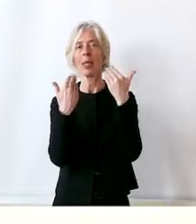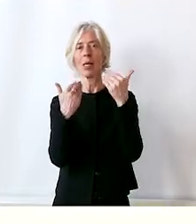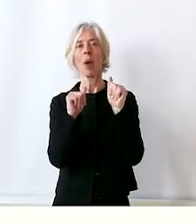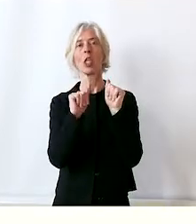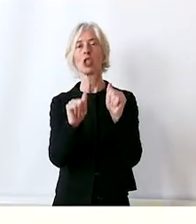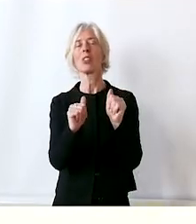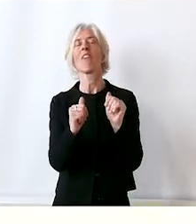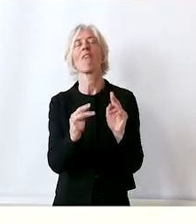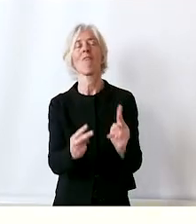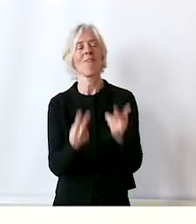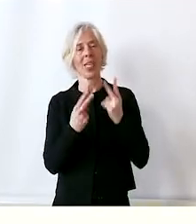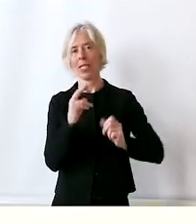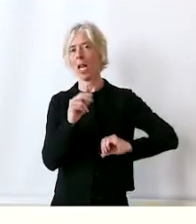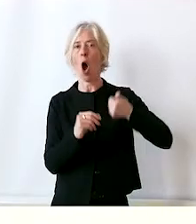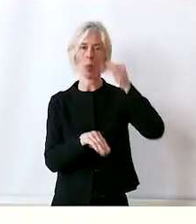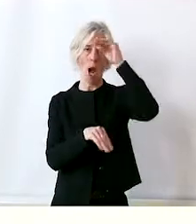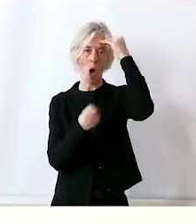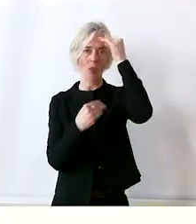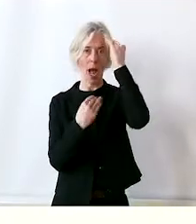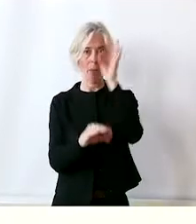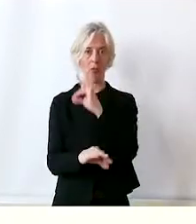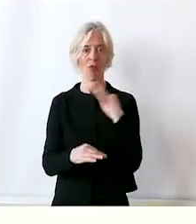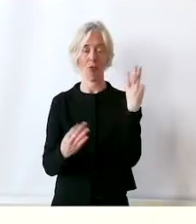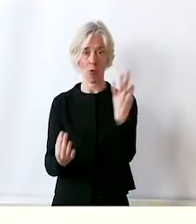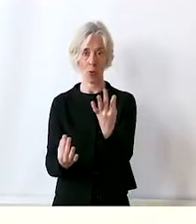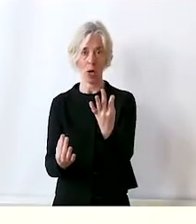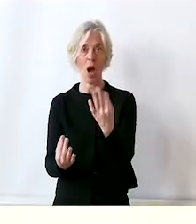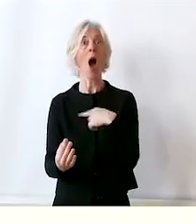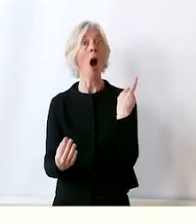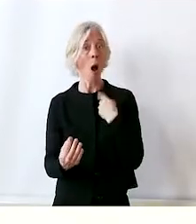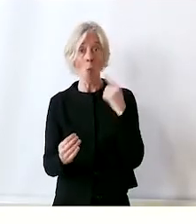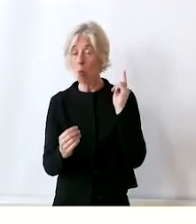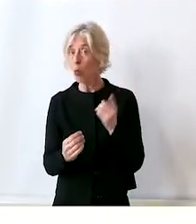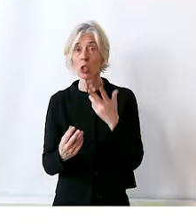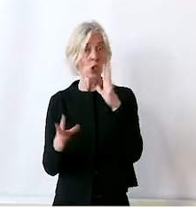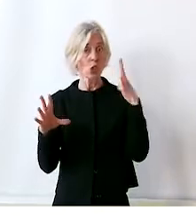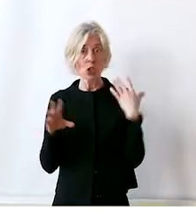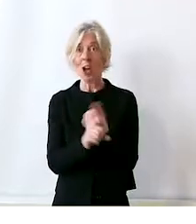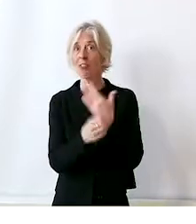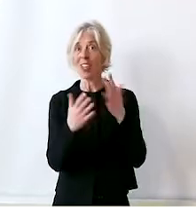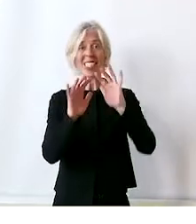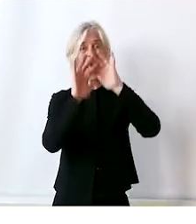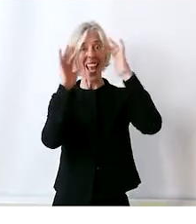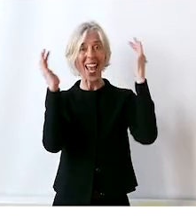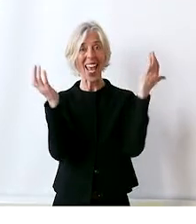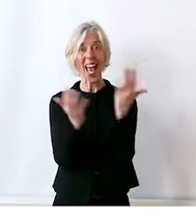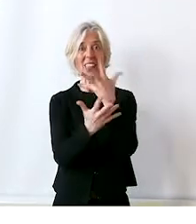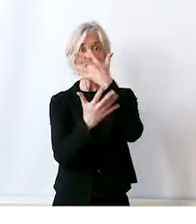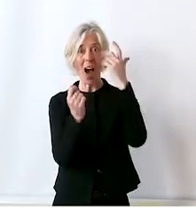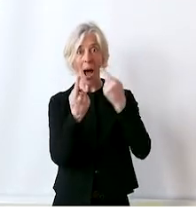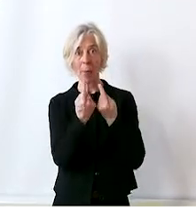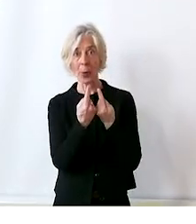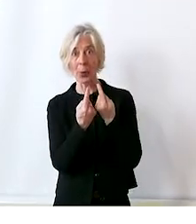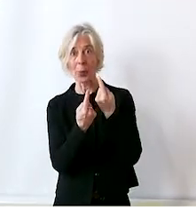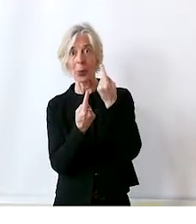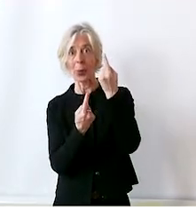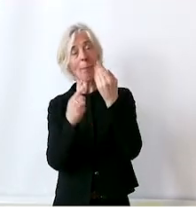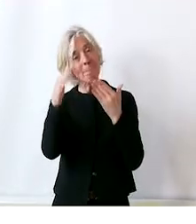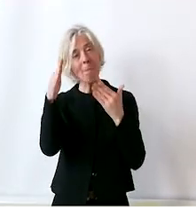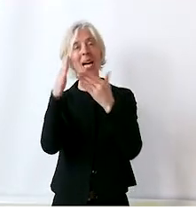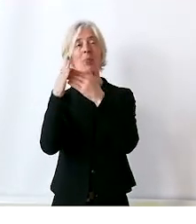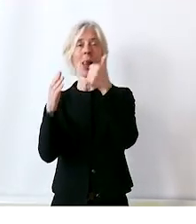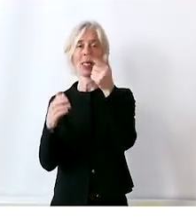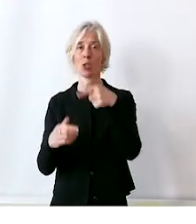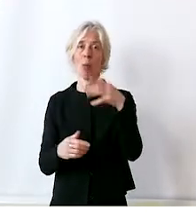globale Erwärmung der Erderwärmung auf möglichst 1,5 Grad Celsius gegenüber dem vorindustriellen